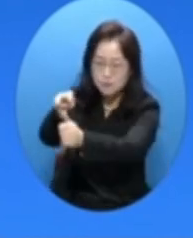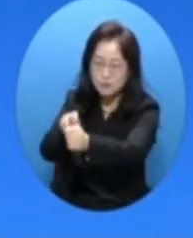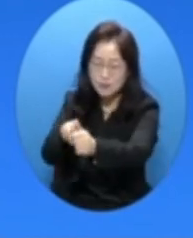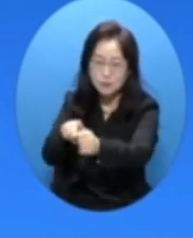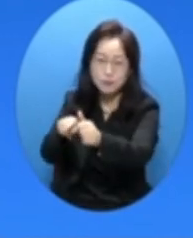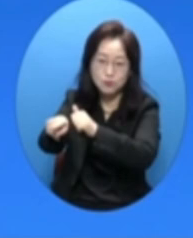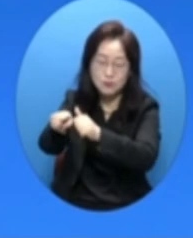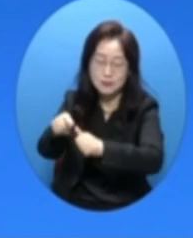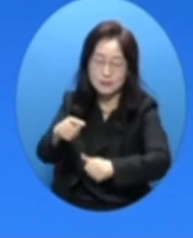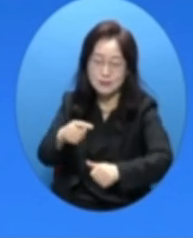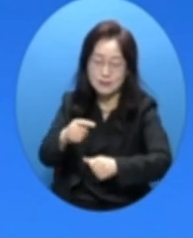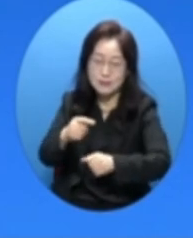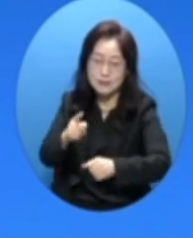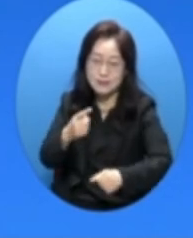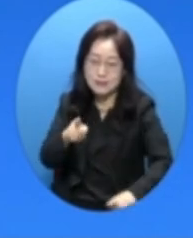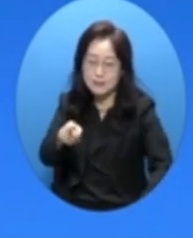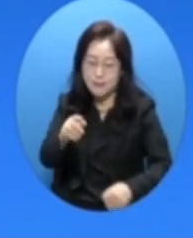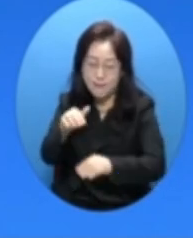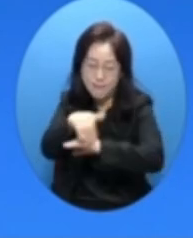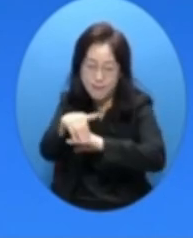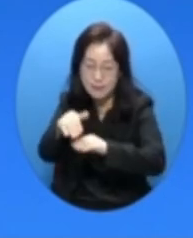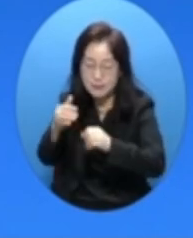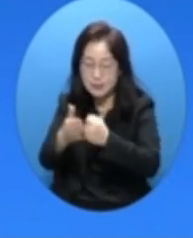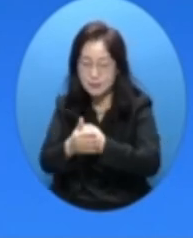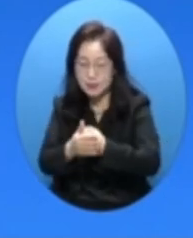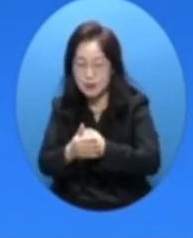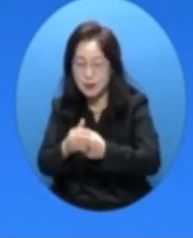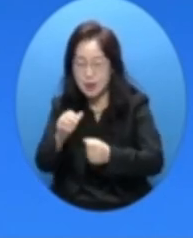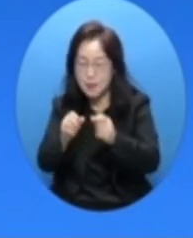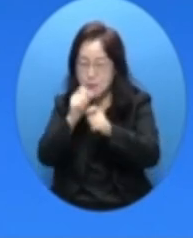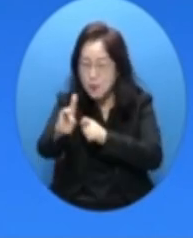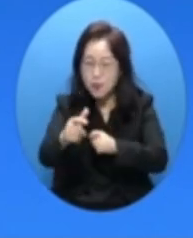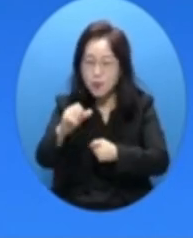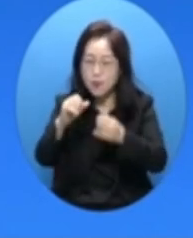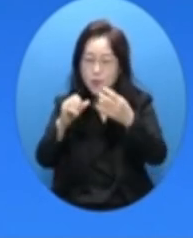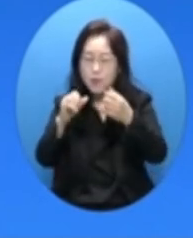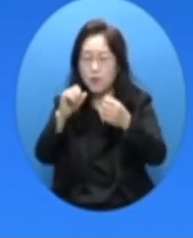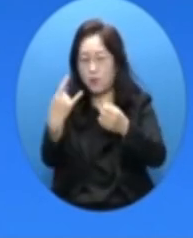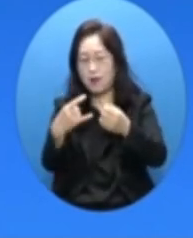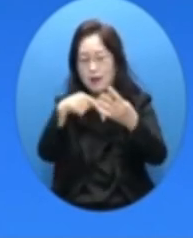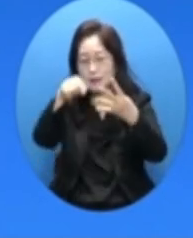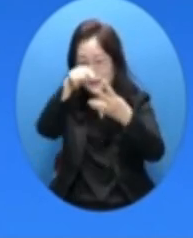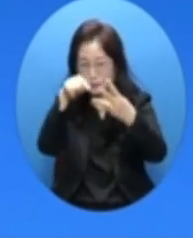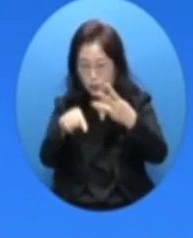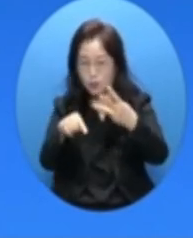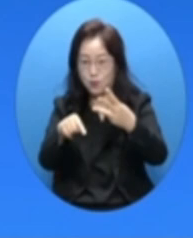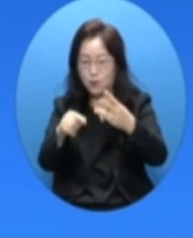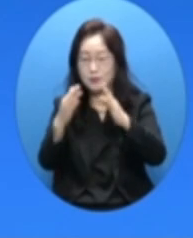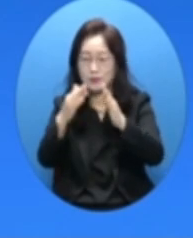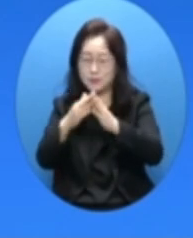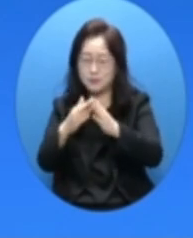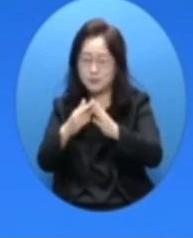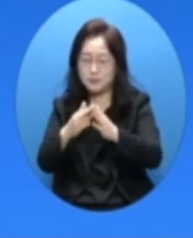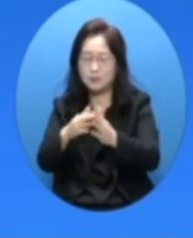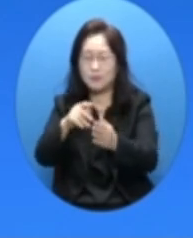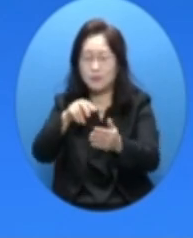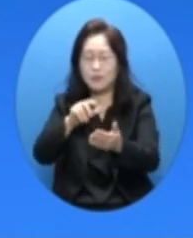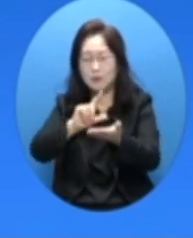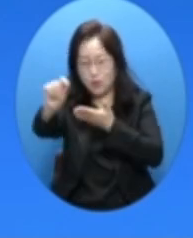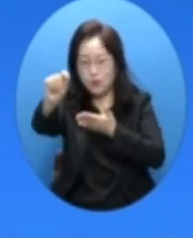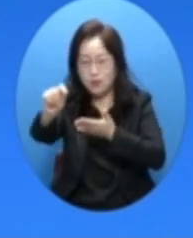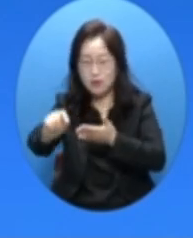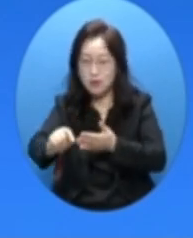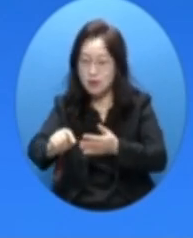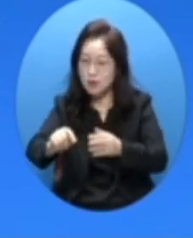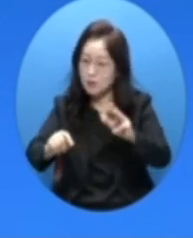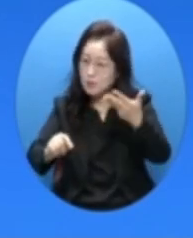멀리 외삼촌 있는 곳으로 집을 떠나 가게 됐습니다 그 거리가 약 800km 서울 부산 거리